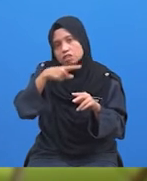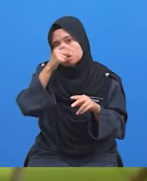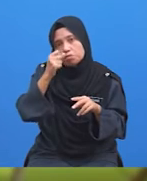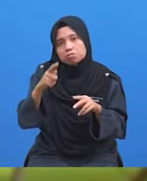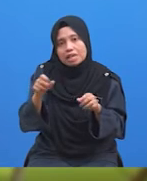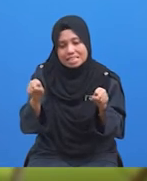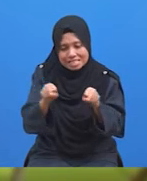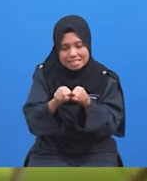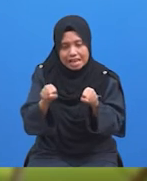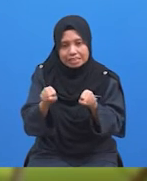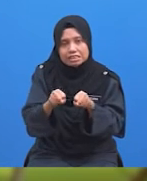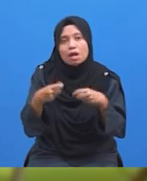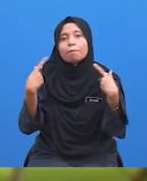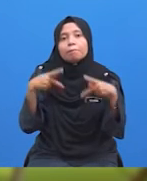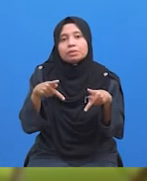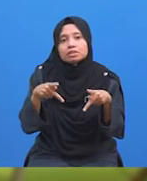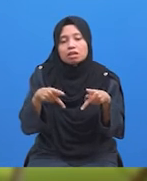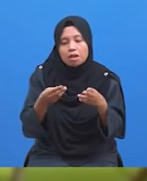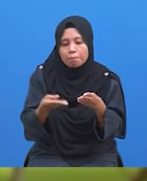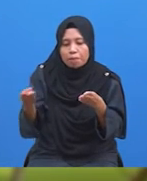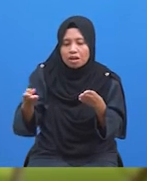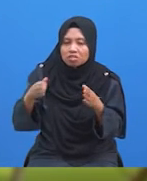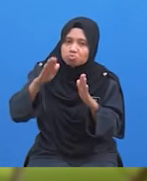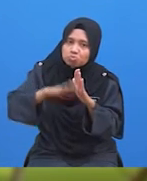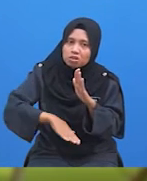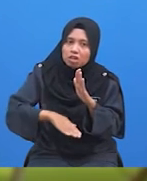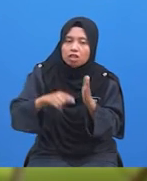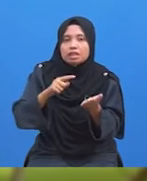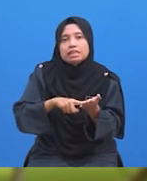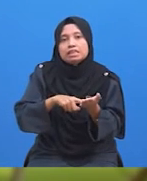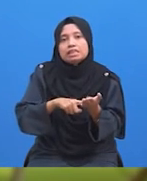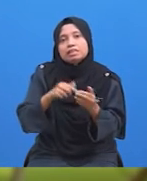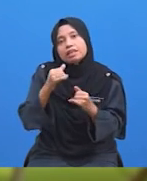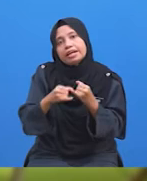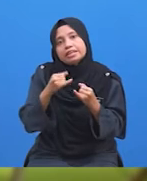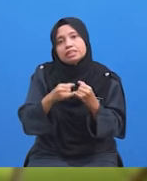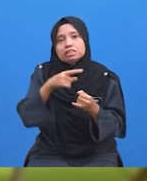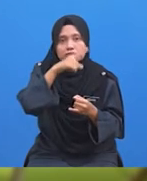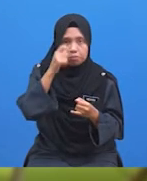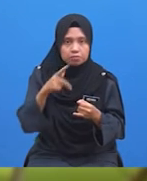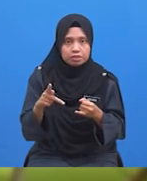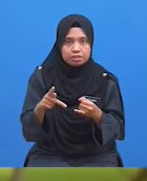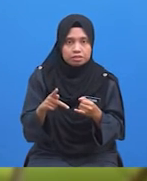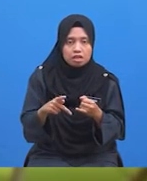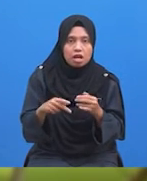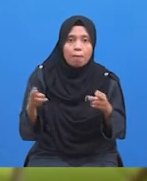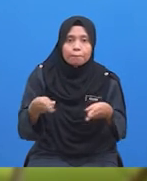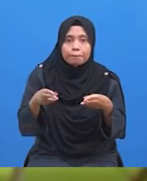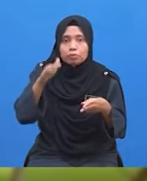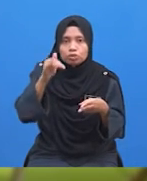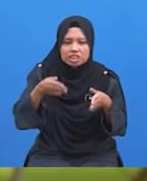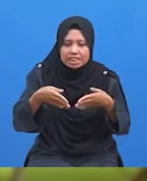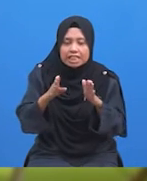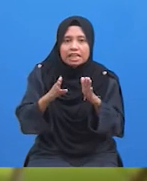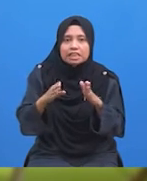size pasaran barangnya juga terhadap keadaan ini akhirnya menyebabkan pengusaha yang